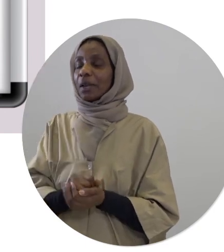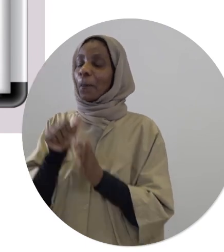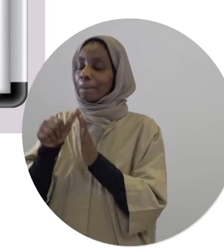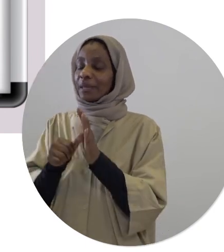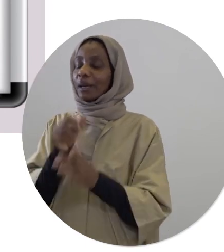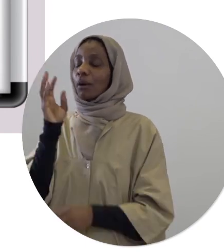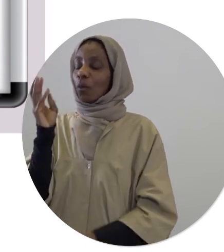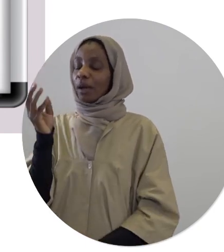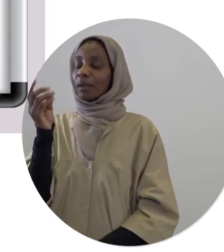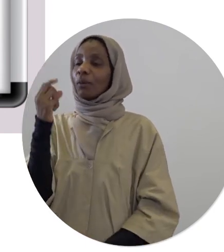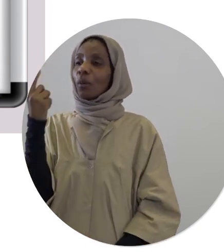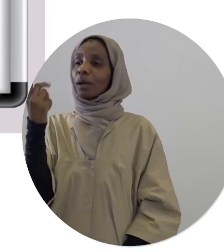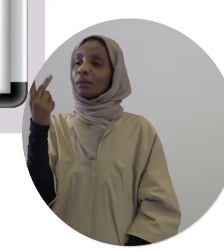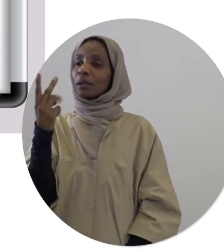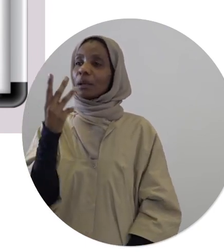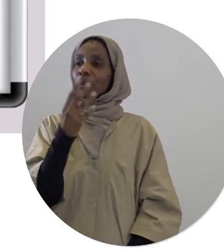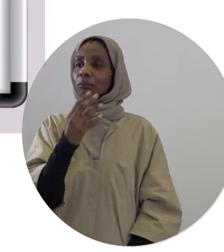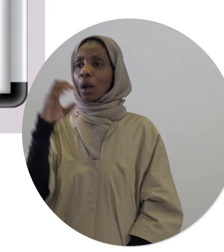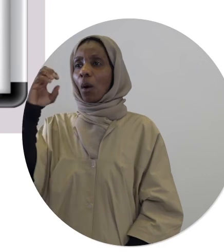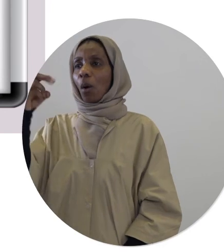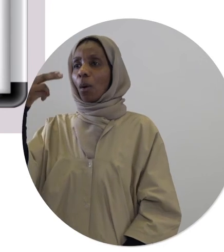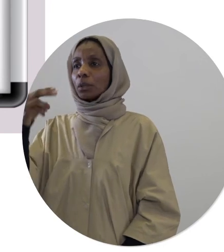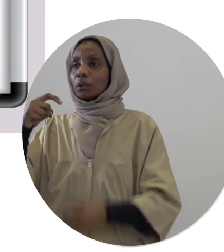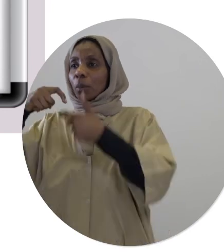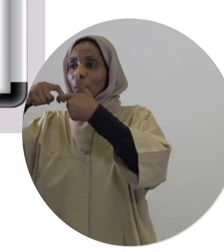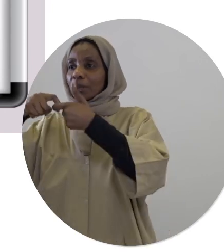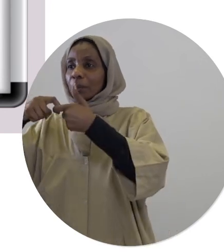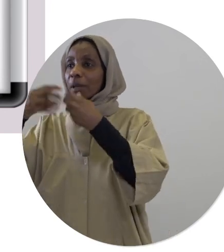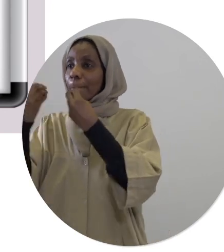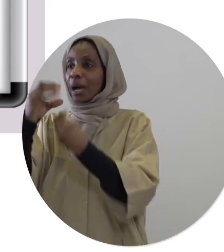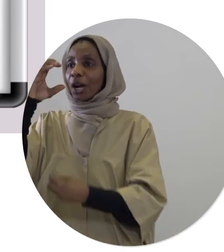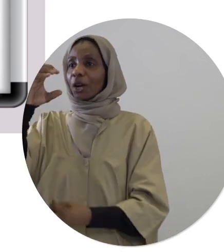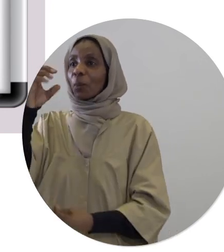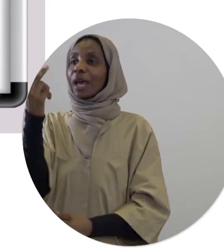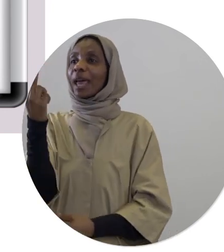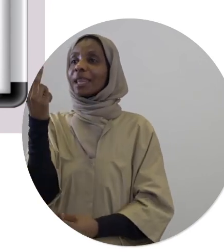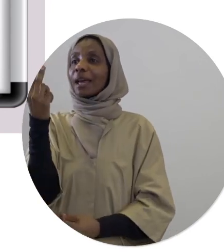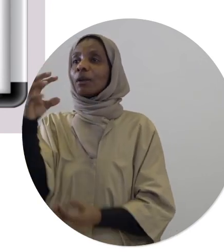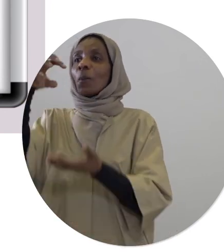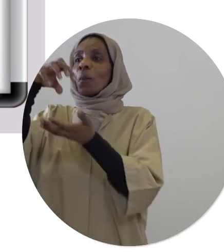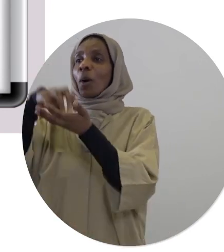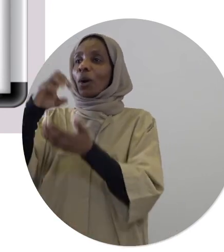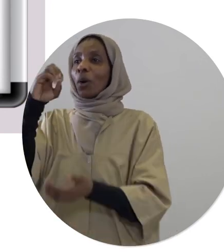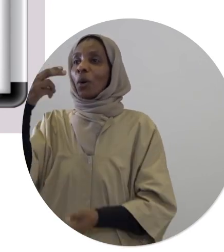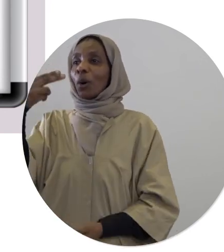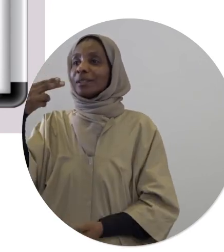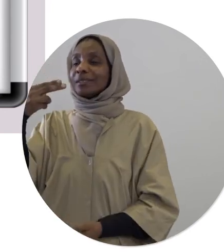نبتدأ الترقيم، نجد أن مجموعة الهيدروكسيل مرتبطة بالكربونة رقم 2، إذن موقع